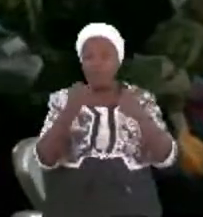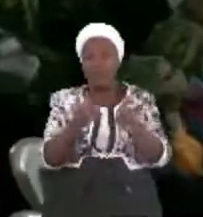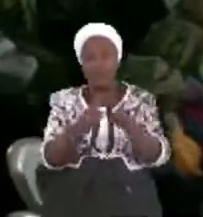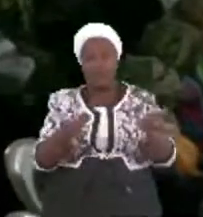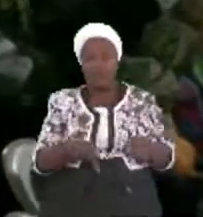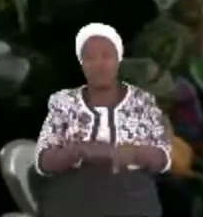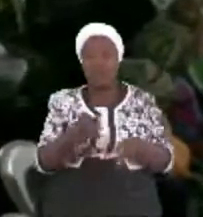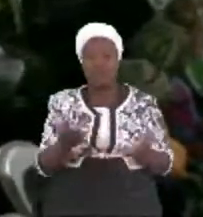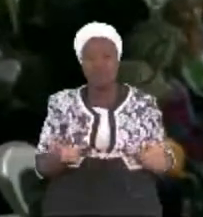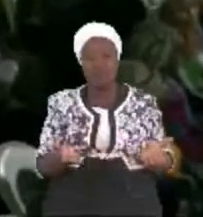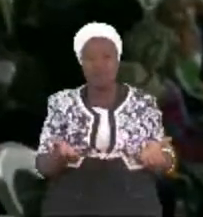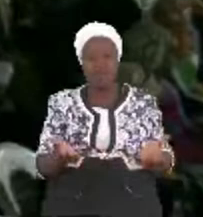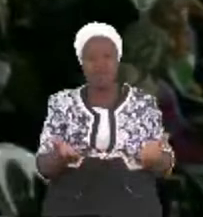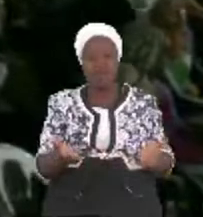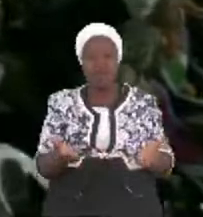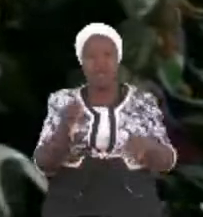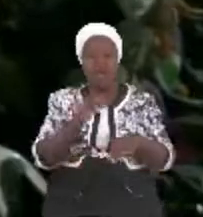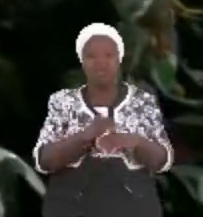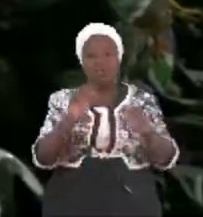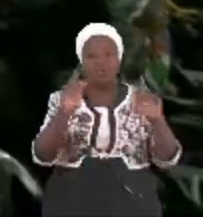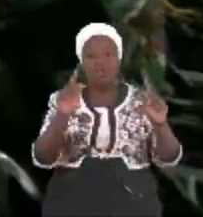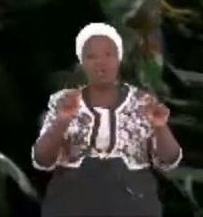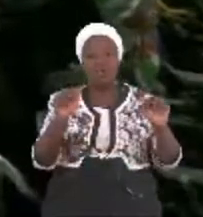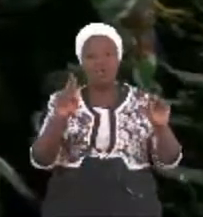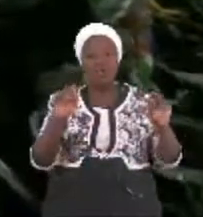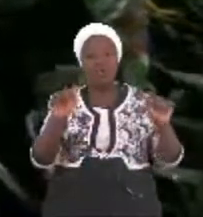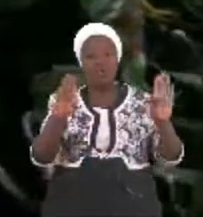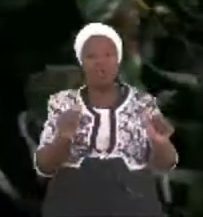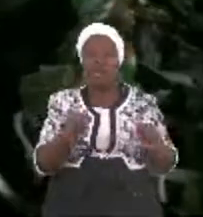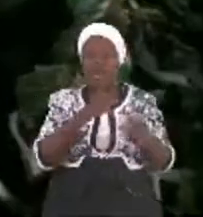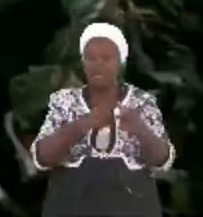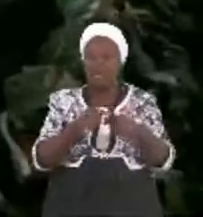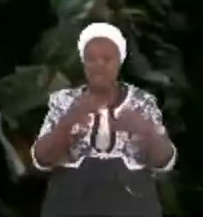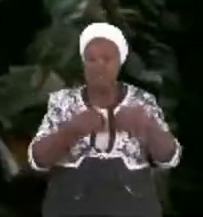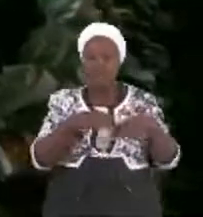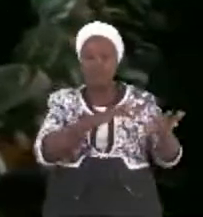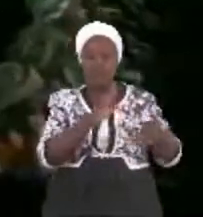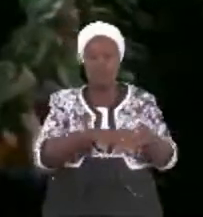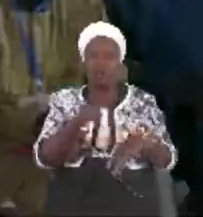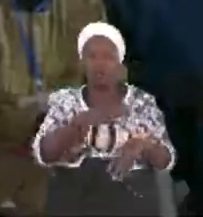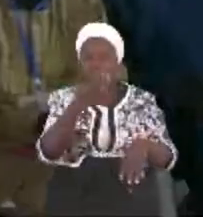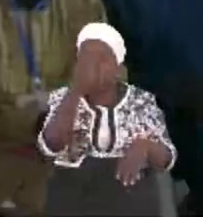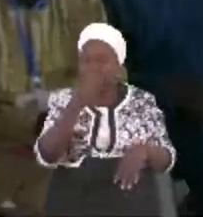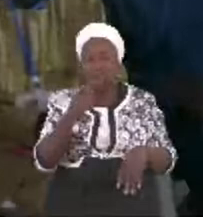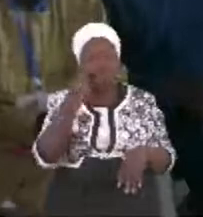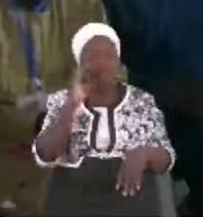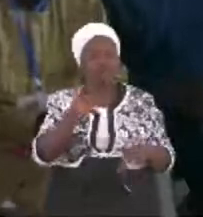plusieurs endroits là-bas, au lieu principal. Il aura pitié de toi. Tes yeux aveugles vont